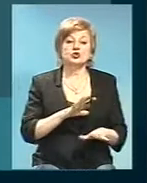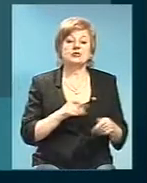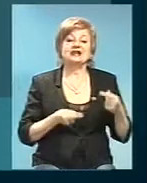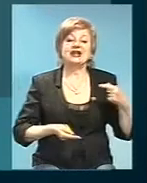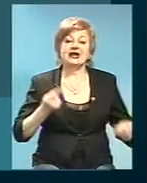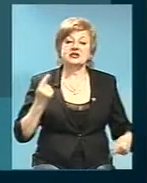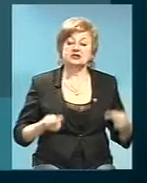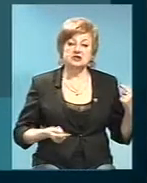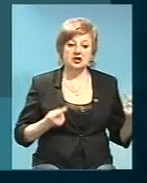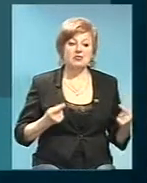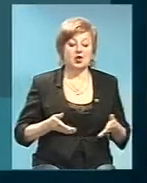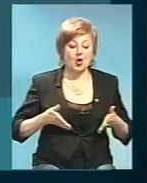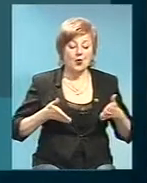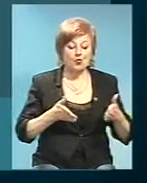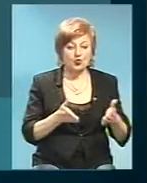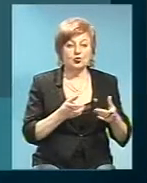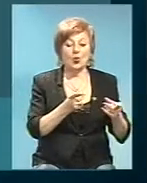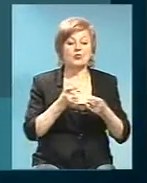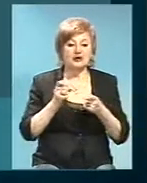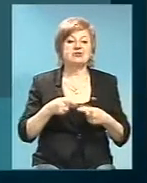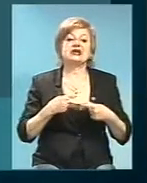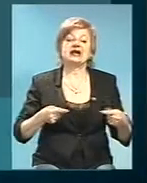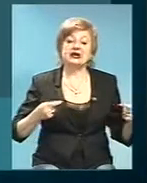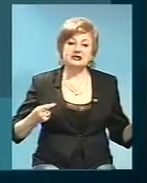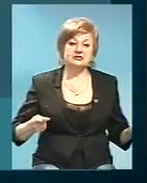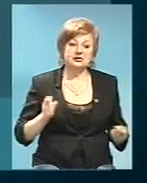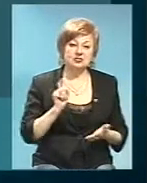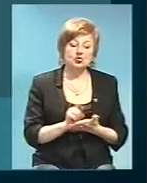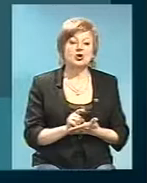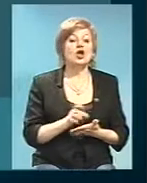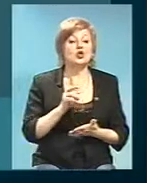різними, шляхи досягнення можуть бути різними,